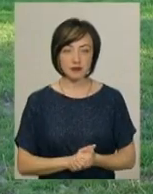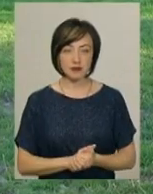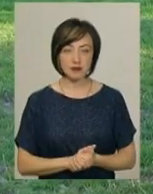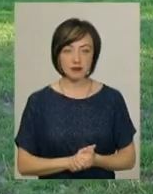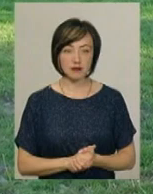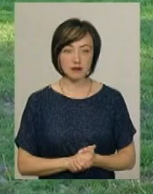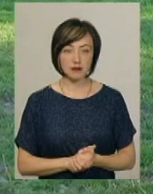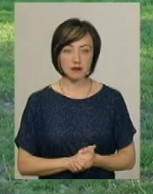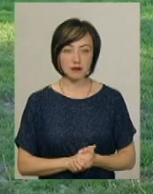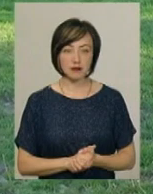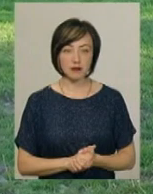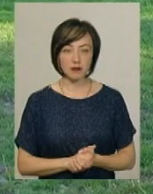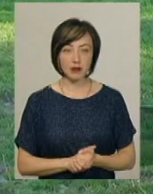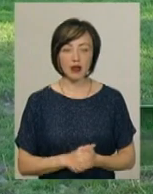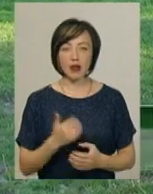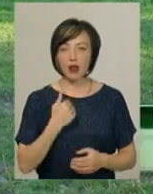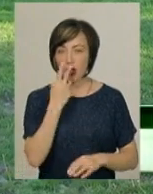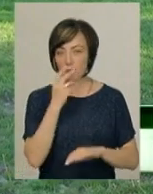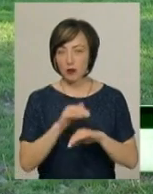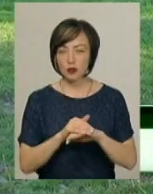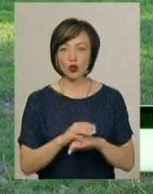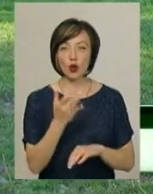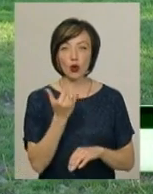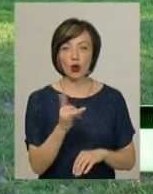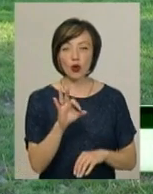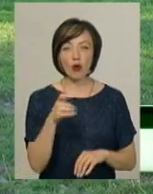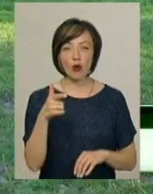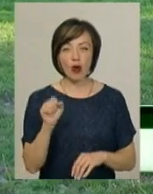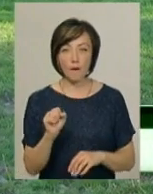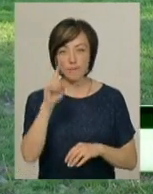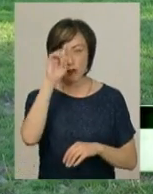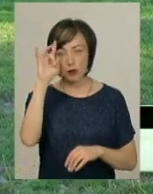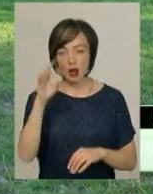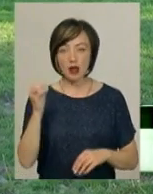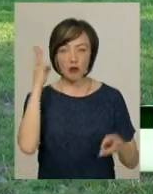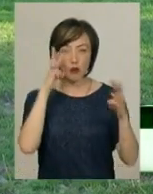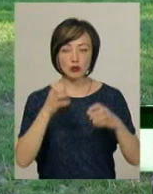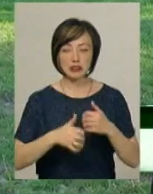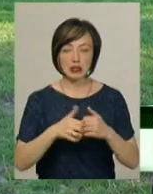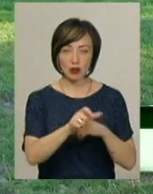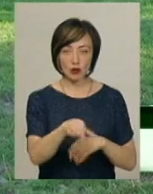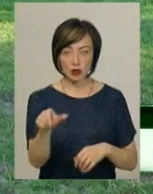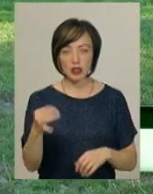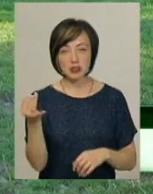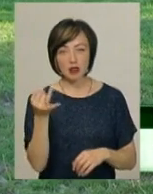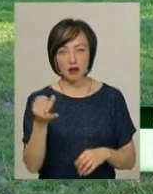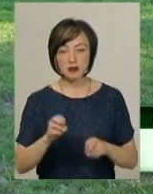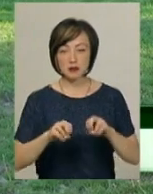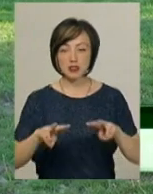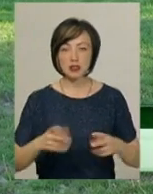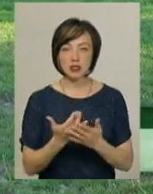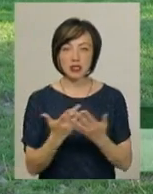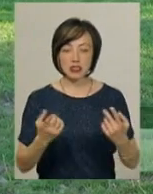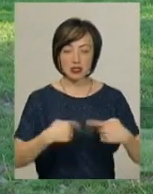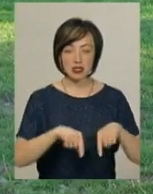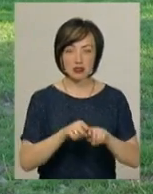йоги. Я помітив, що йога стає не лише популярною та модною серед пересічних людей, але й цікавить спеціалістів з різних